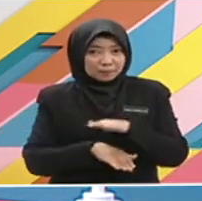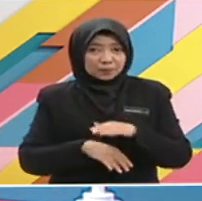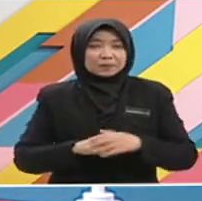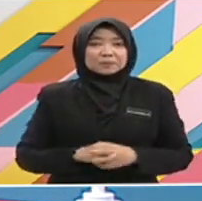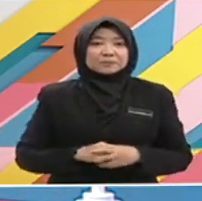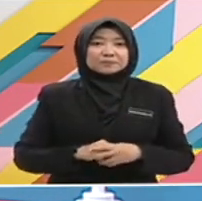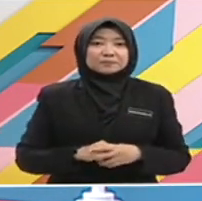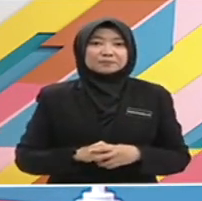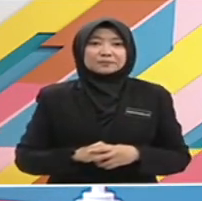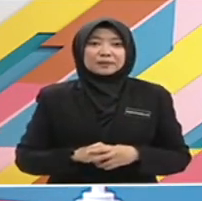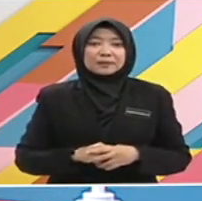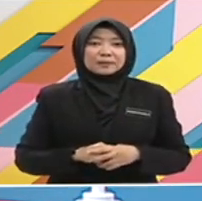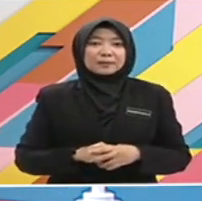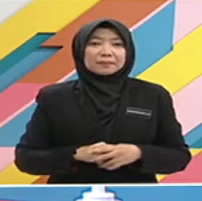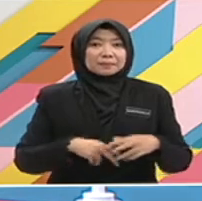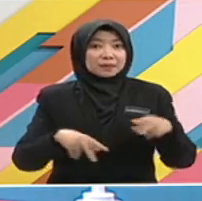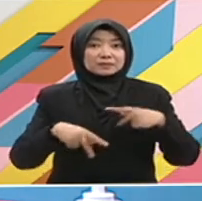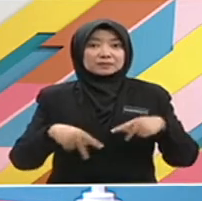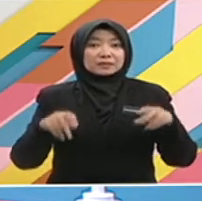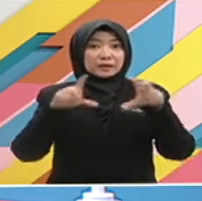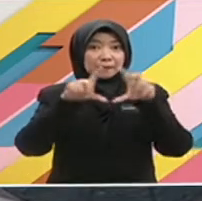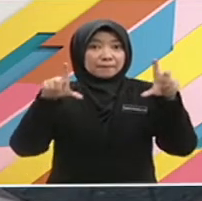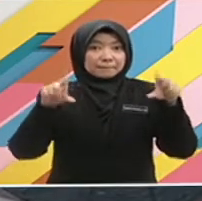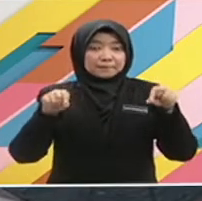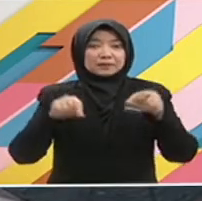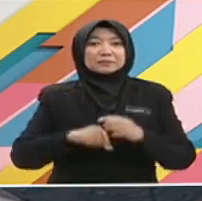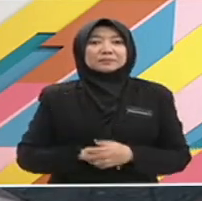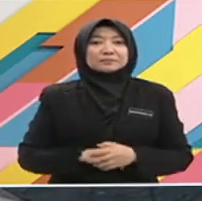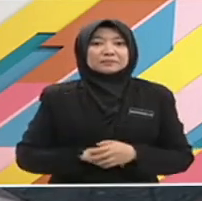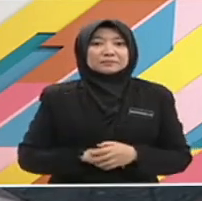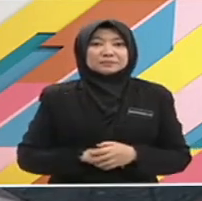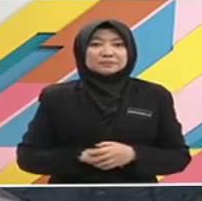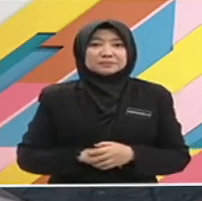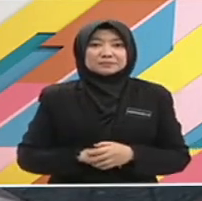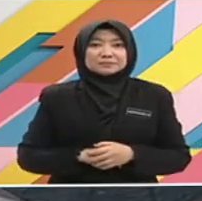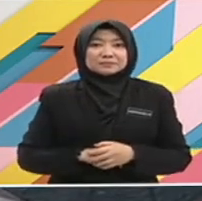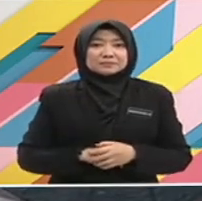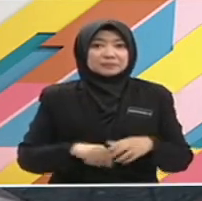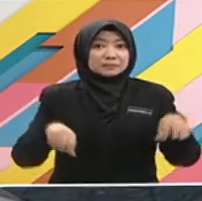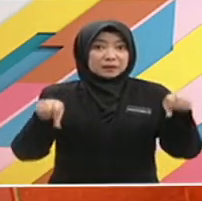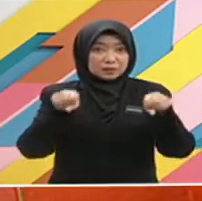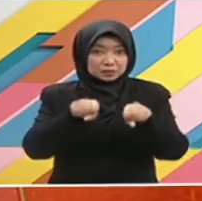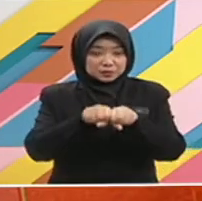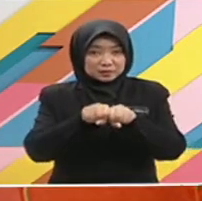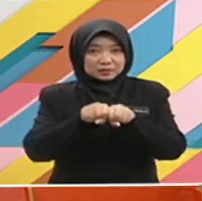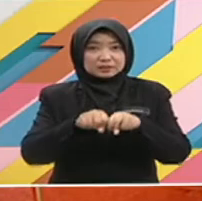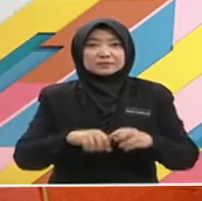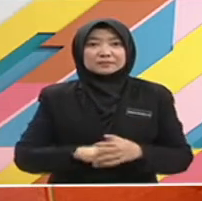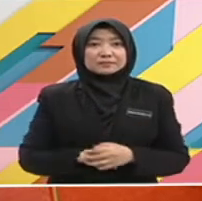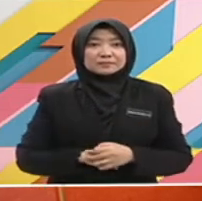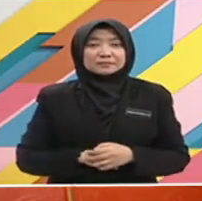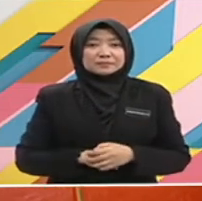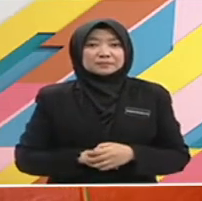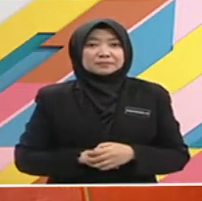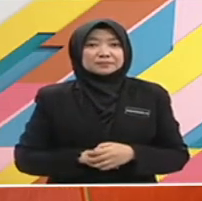ada bekas plastik yang telah dilabelkan yang ini. Letak di atas meja ya, Nisa. Simetri. Okey, saya akan letak di tengah-tengah.